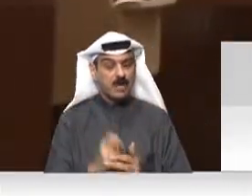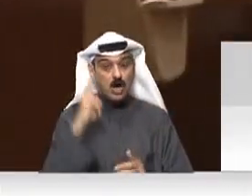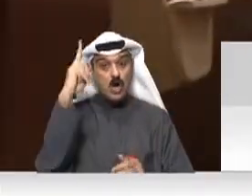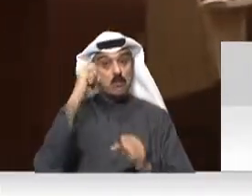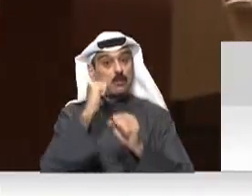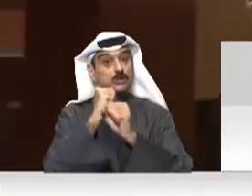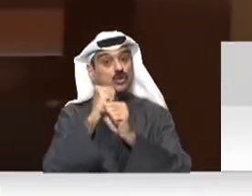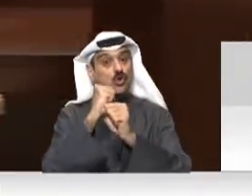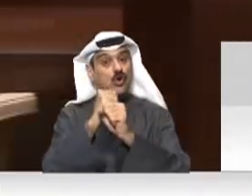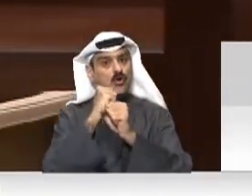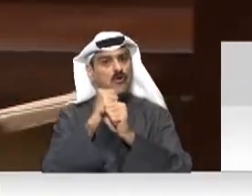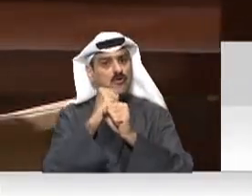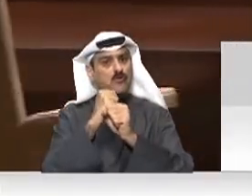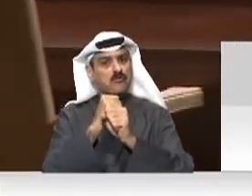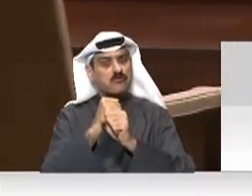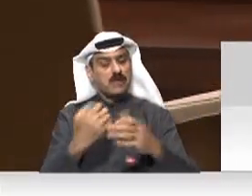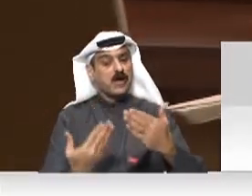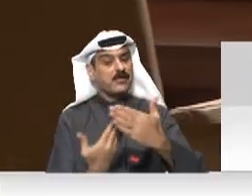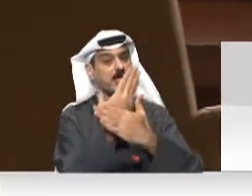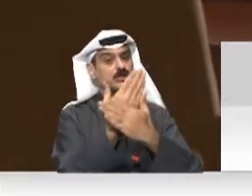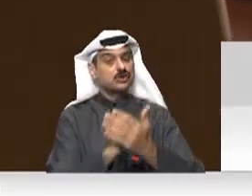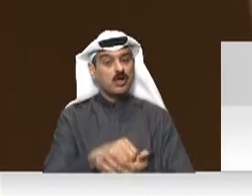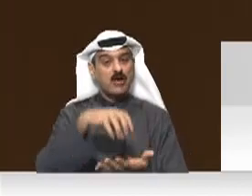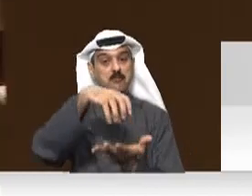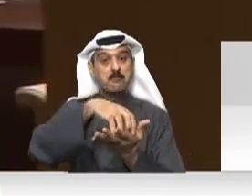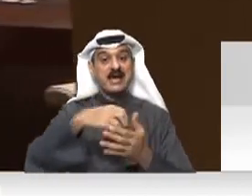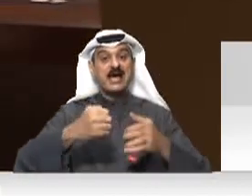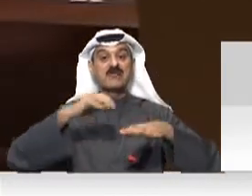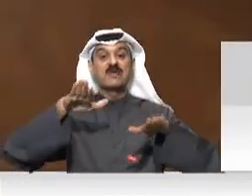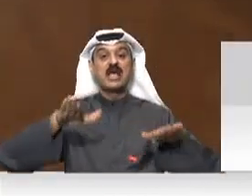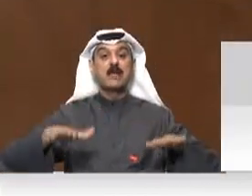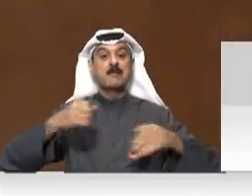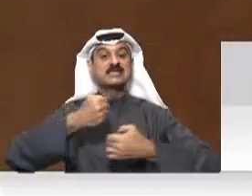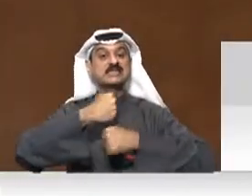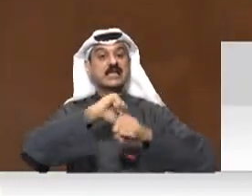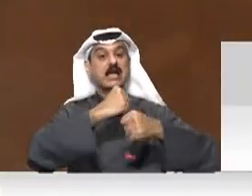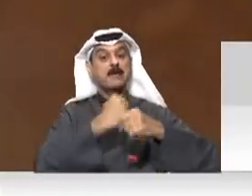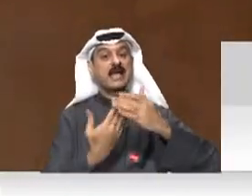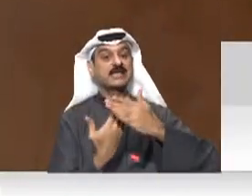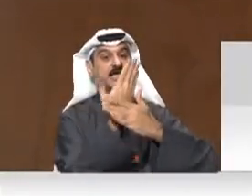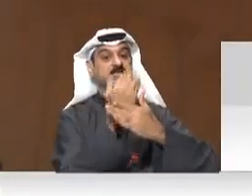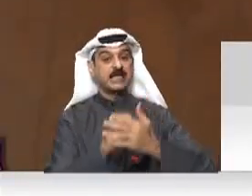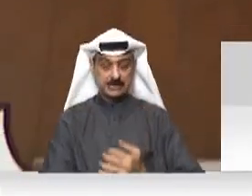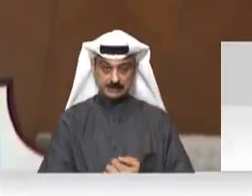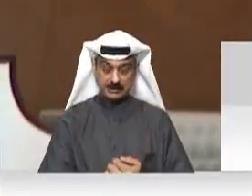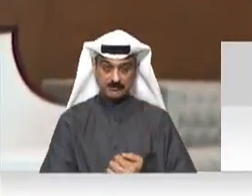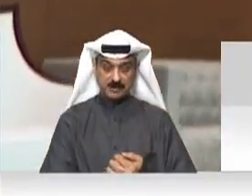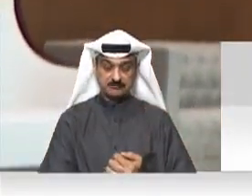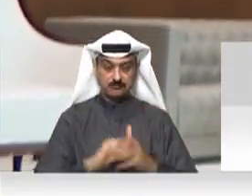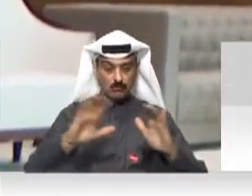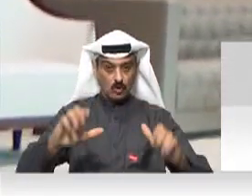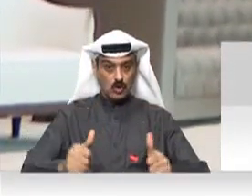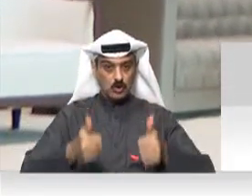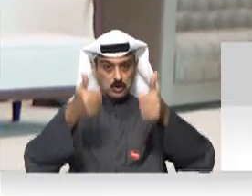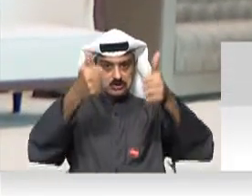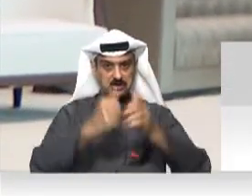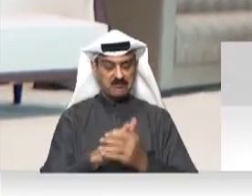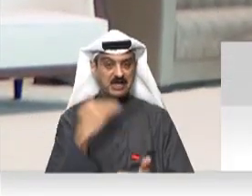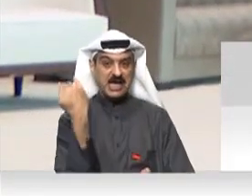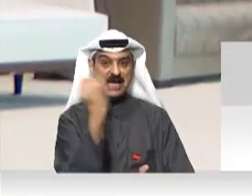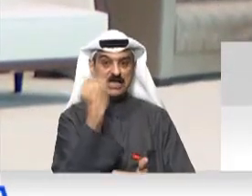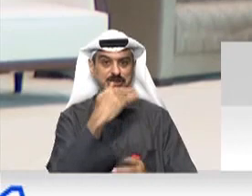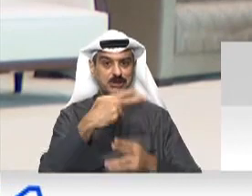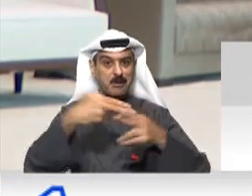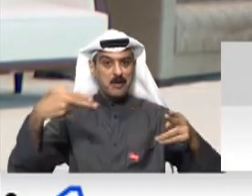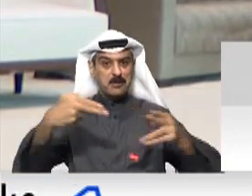مستوى إقليمي. مشروع مبنى المجلس البلدي الجديد تم تشييده وإنجازه من خلال كوادر